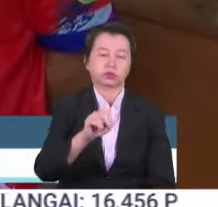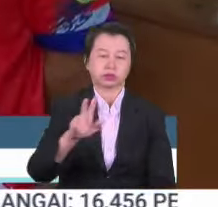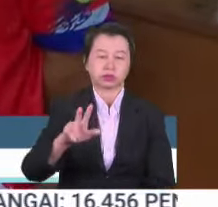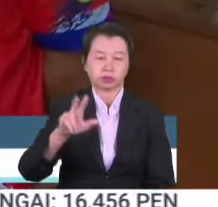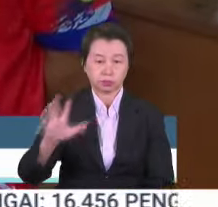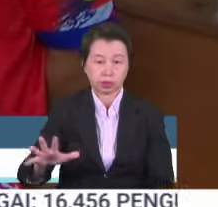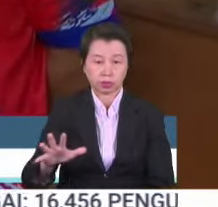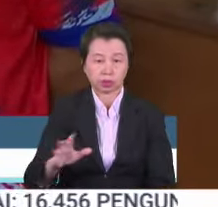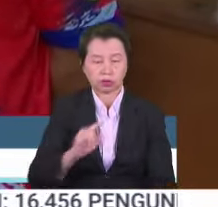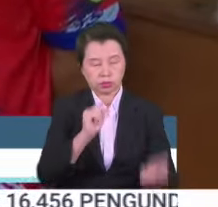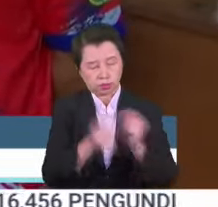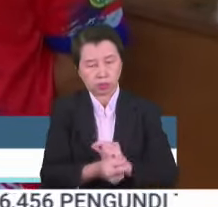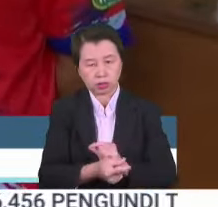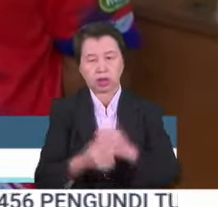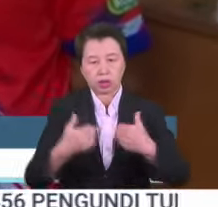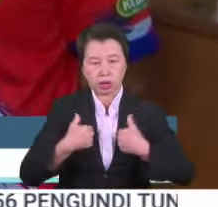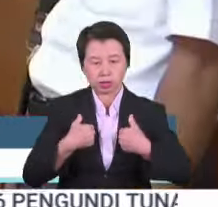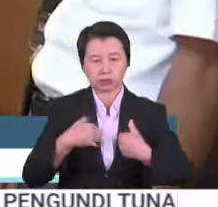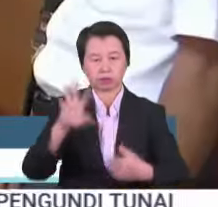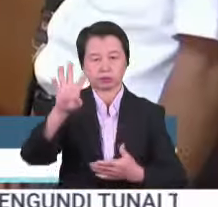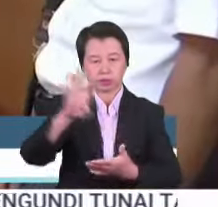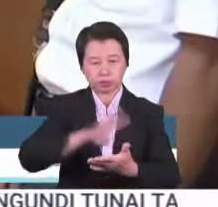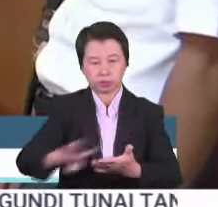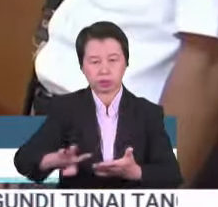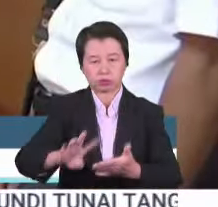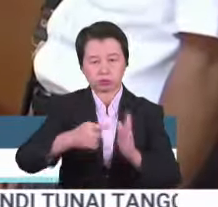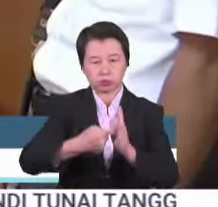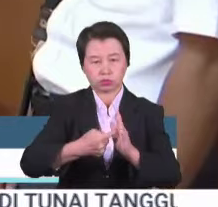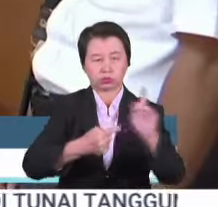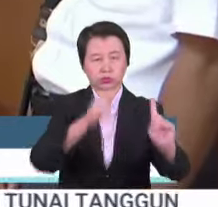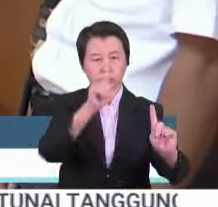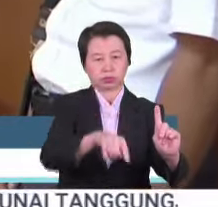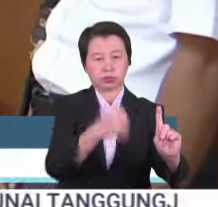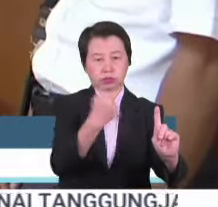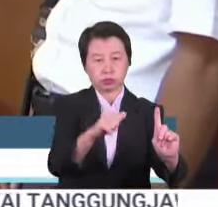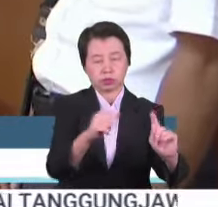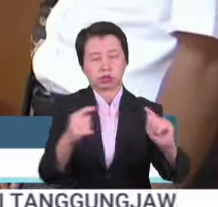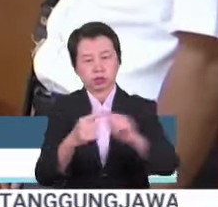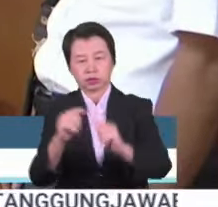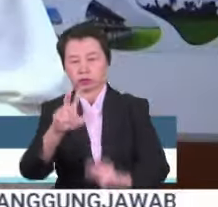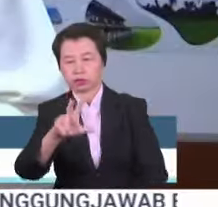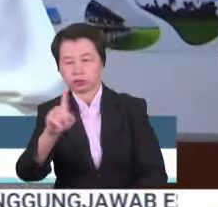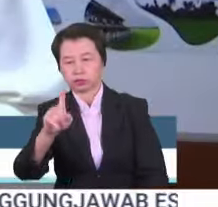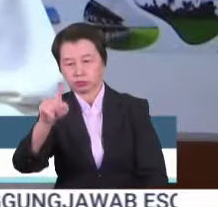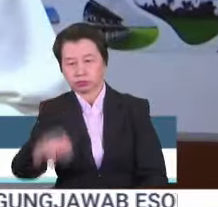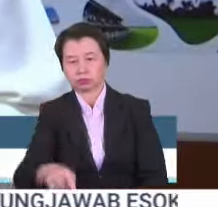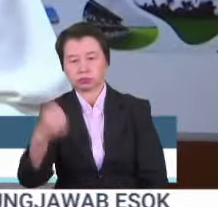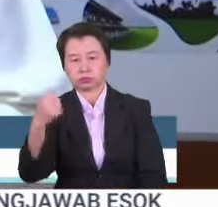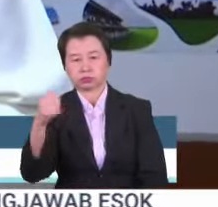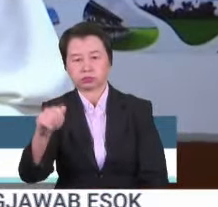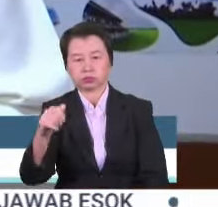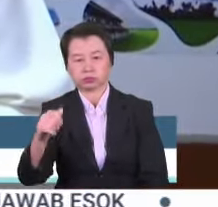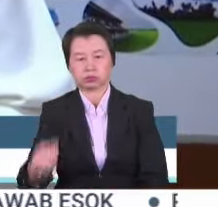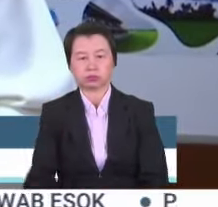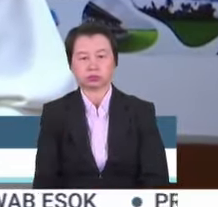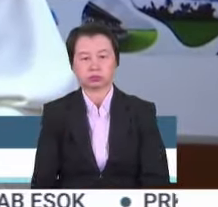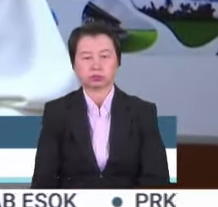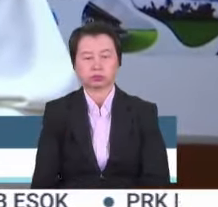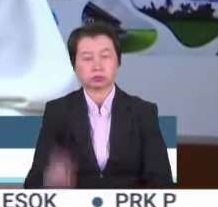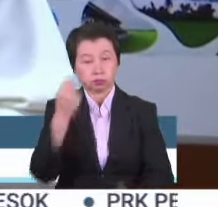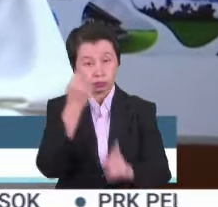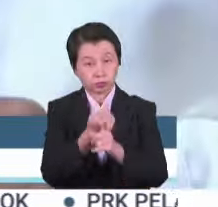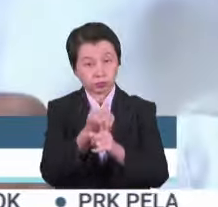penggantian turut diadakan selama 4 Minggu bermula 1 Oktober lalu hingga 31 Oktober inia